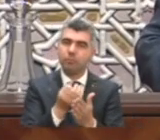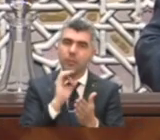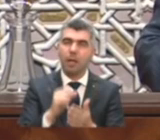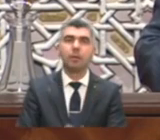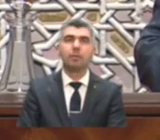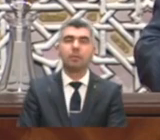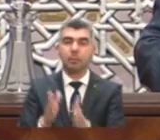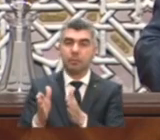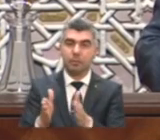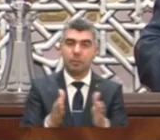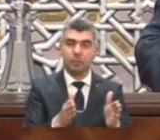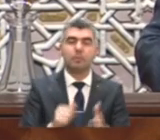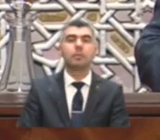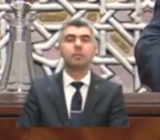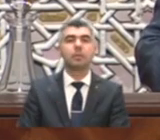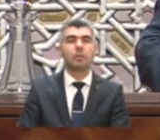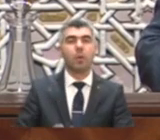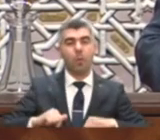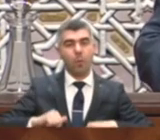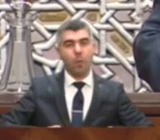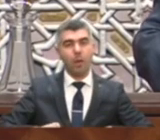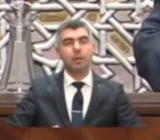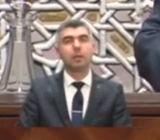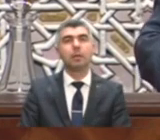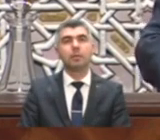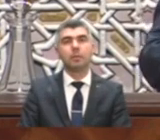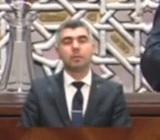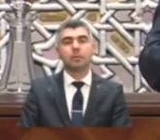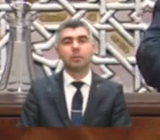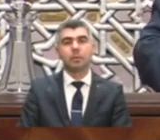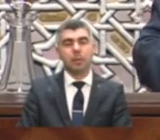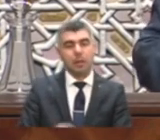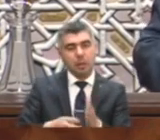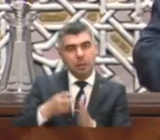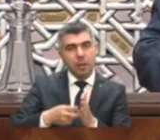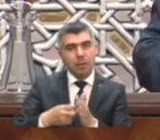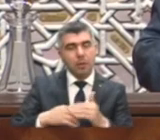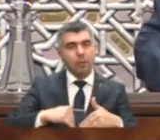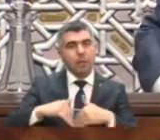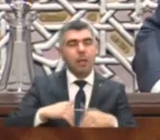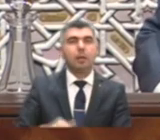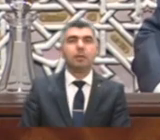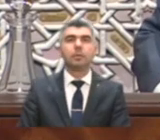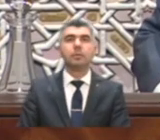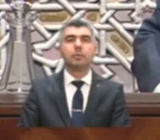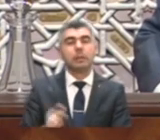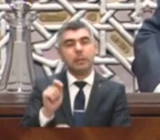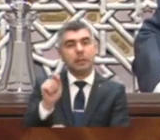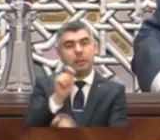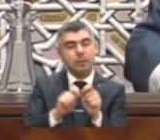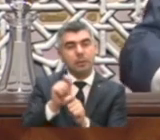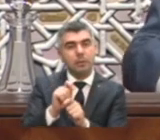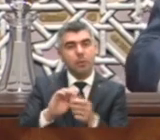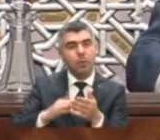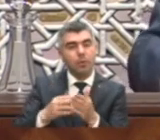الجلسه ونمر الى القطاع الموالي المبرمج وهو قطاع النقل واللوجستيك بسؤال عن معالجه اشكاليه